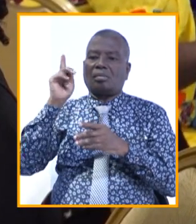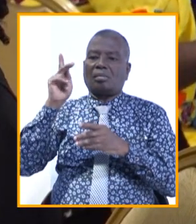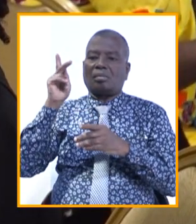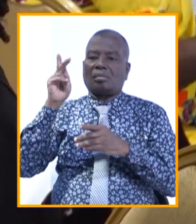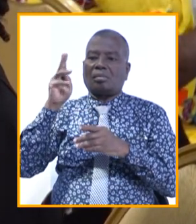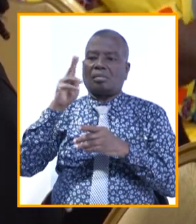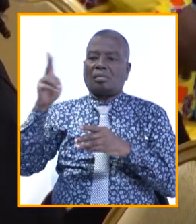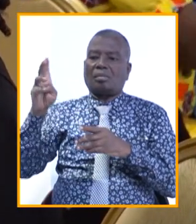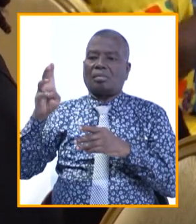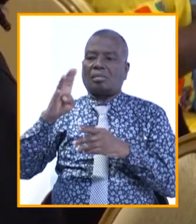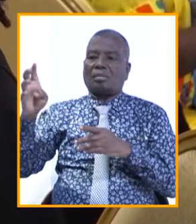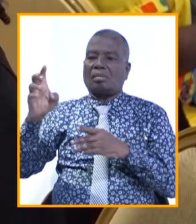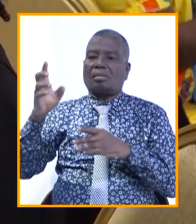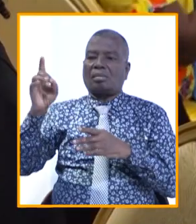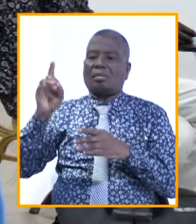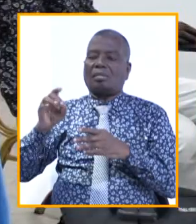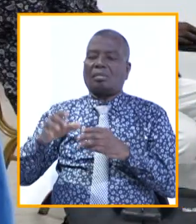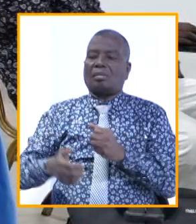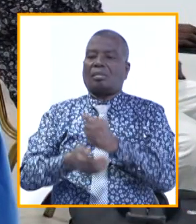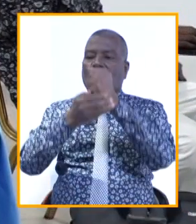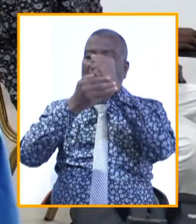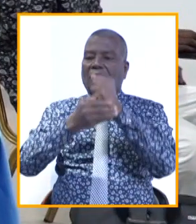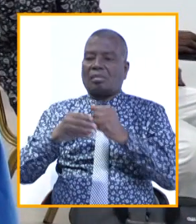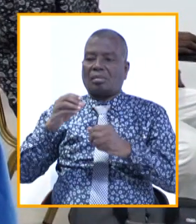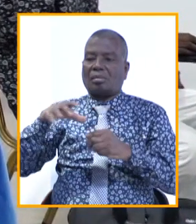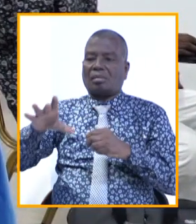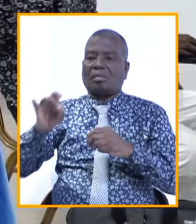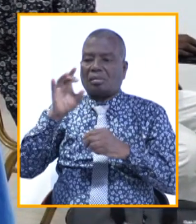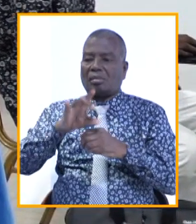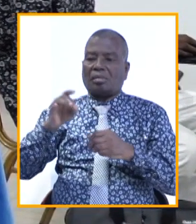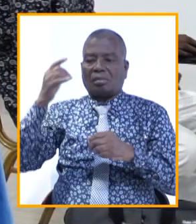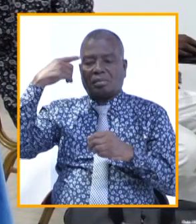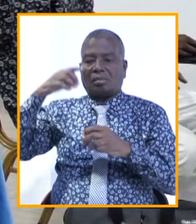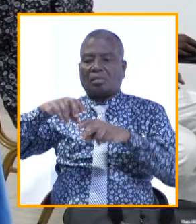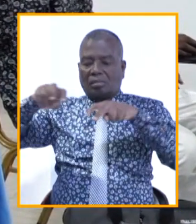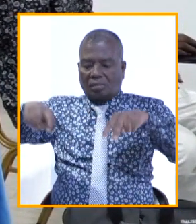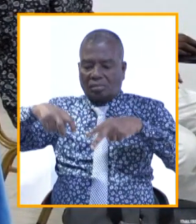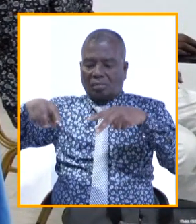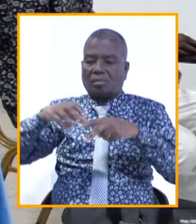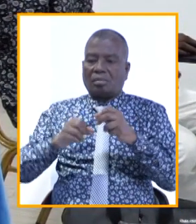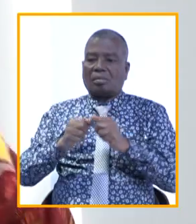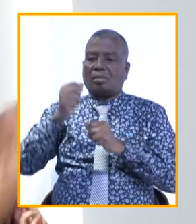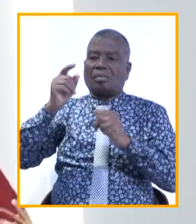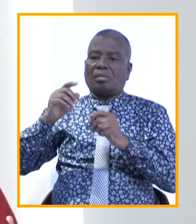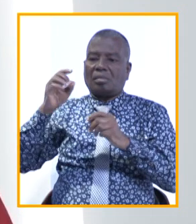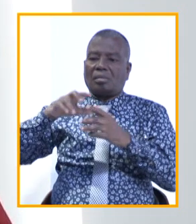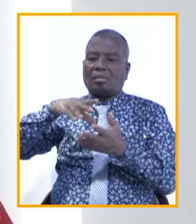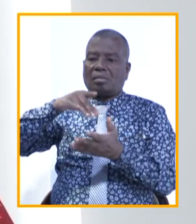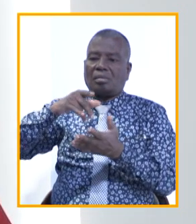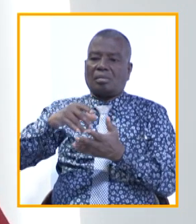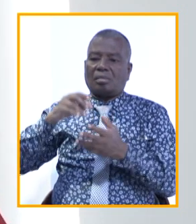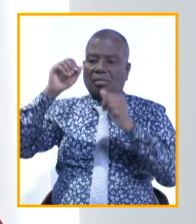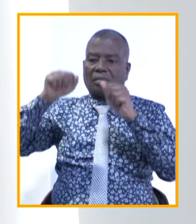445 aides domestiques sélectionnées comme échantillons dans le cadre des enquêtes. Grâce à ces études, il